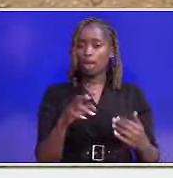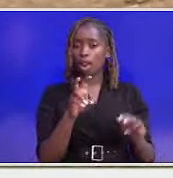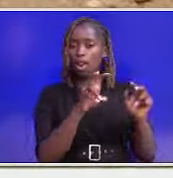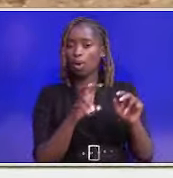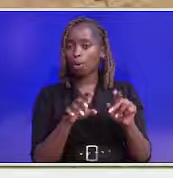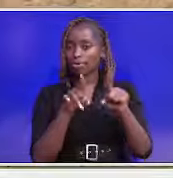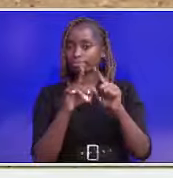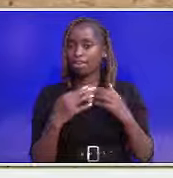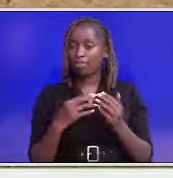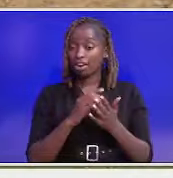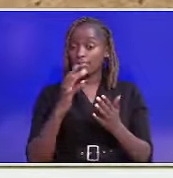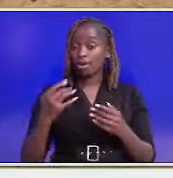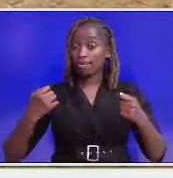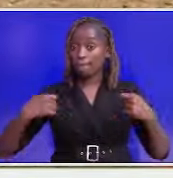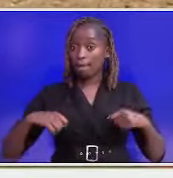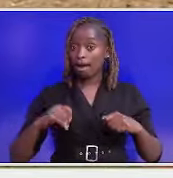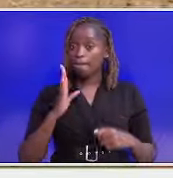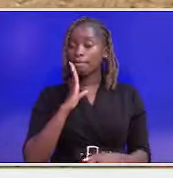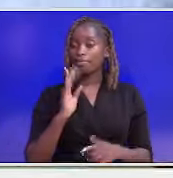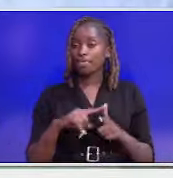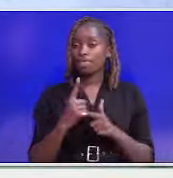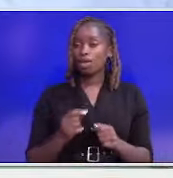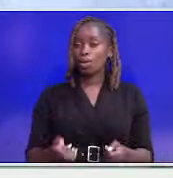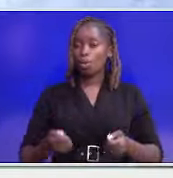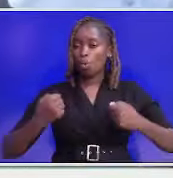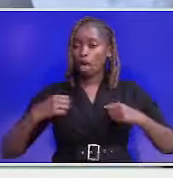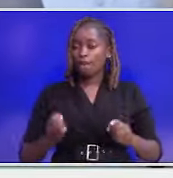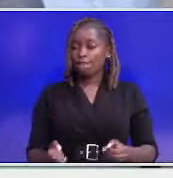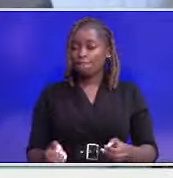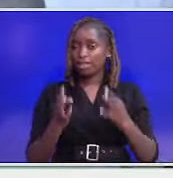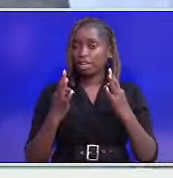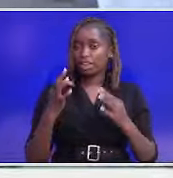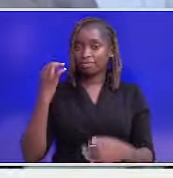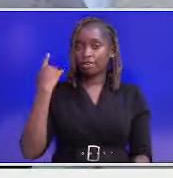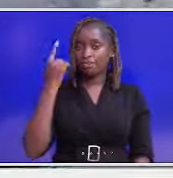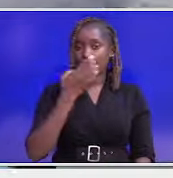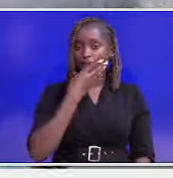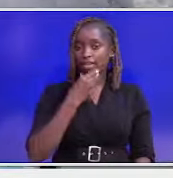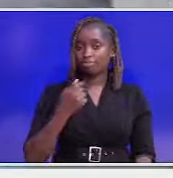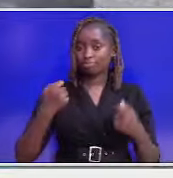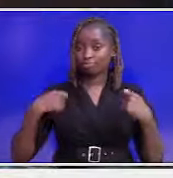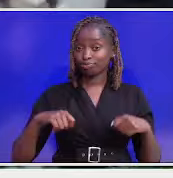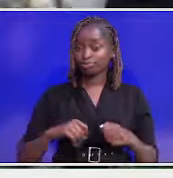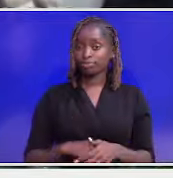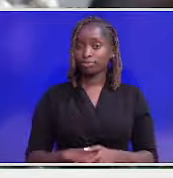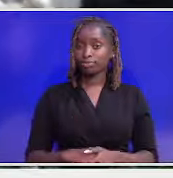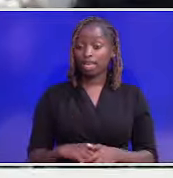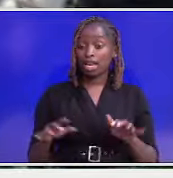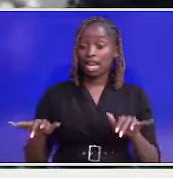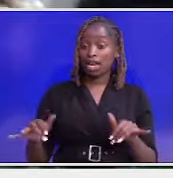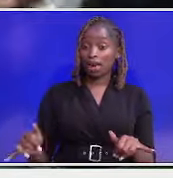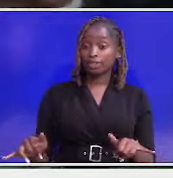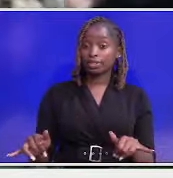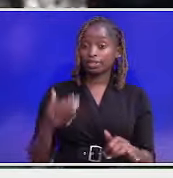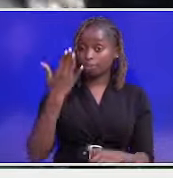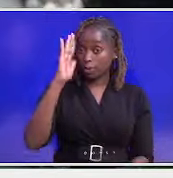nguo ya mama na amevaa nguo ya baba rasmi. Aroni atakuwa kwenye chumba cha faraga